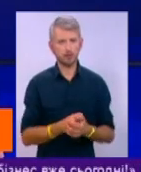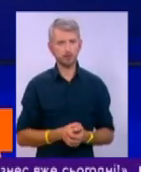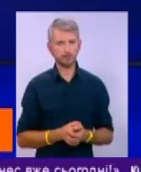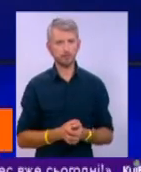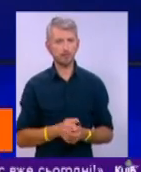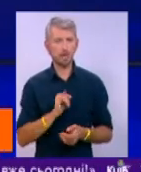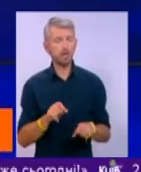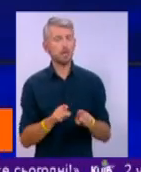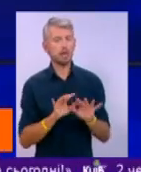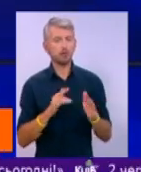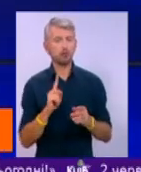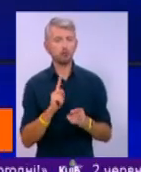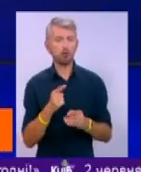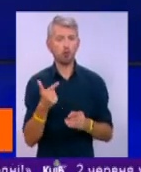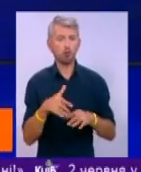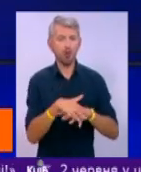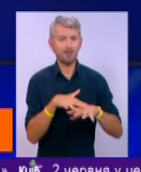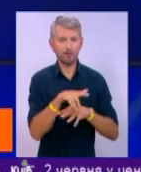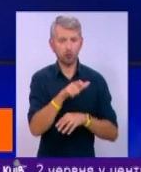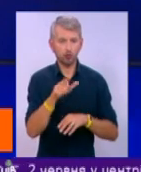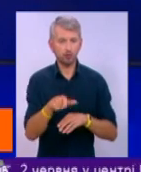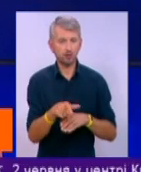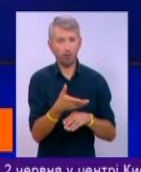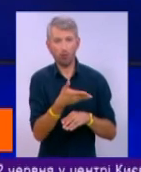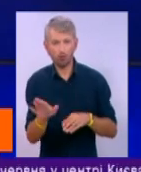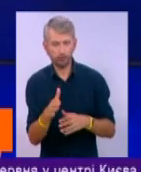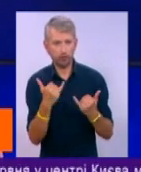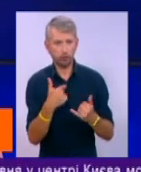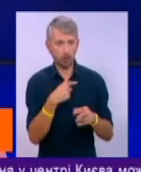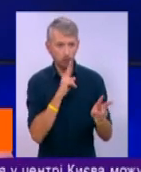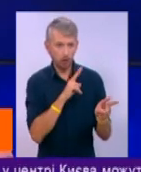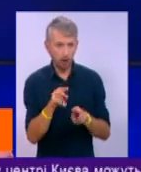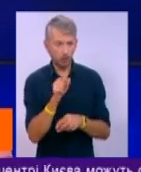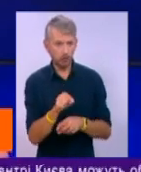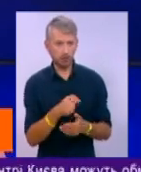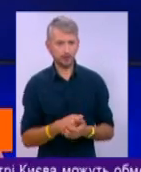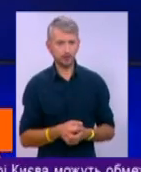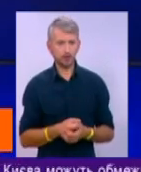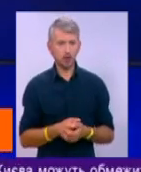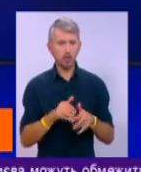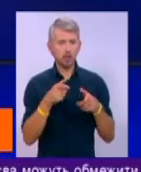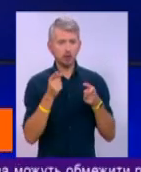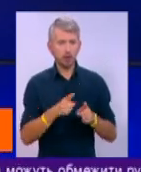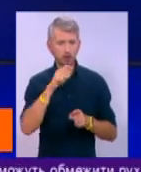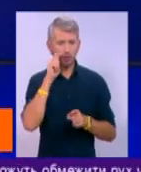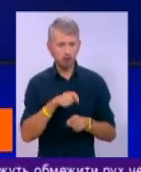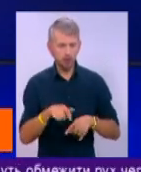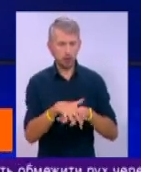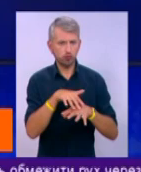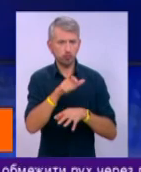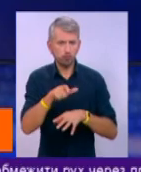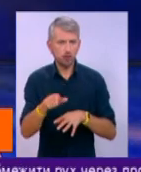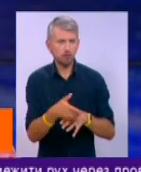І так сталося, що от громадянське суспільство, воно усунуто на сьогодні, я просто спостерігаю це, от реально, справжнє українське громадянське суспільство,